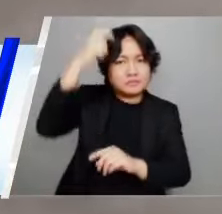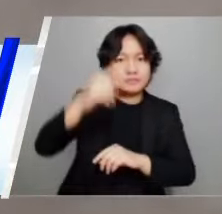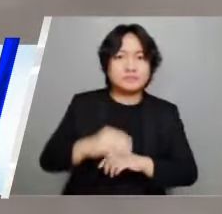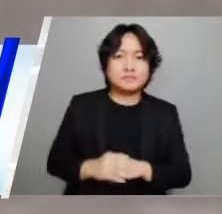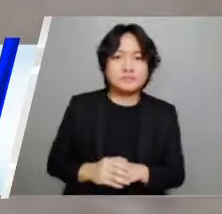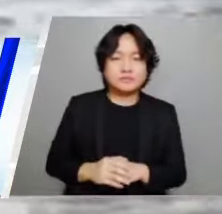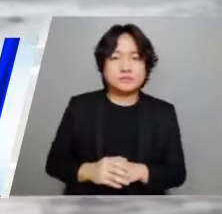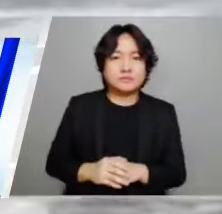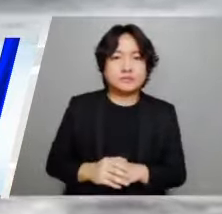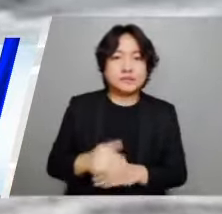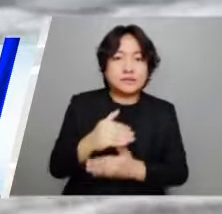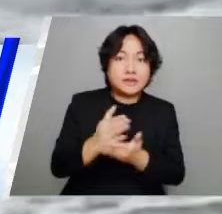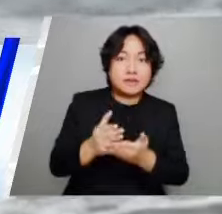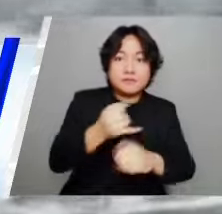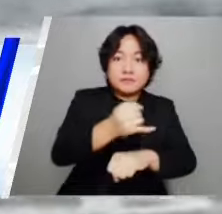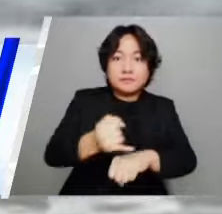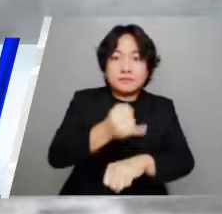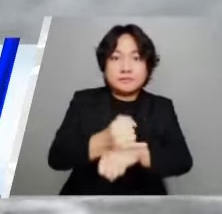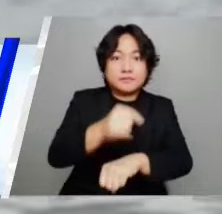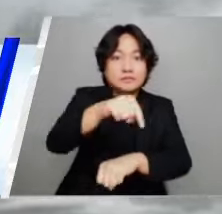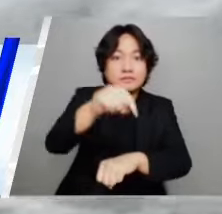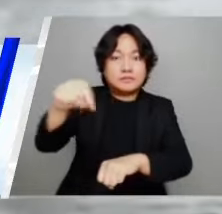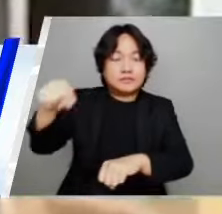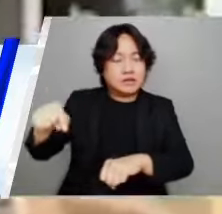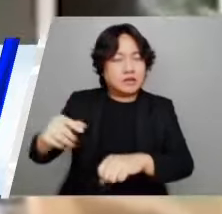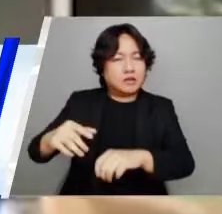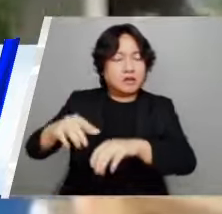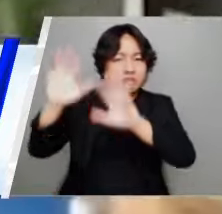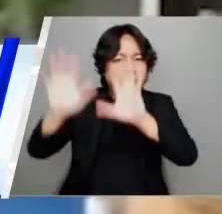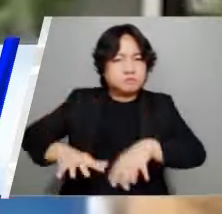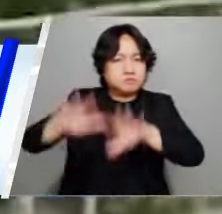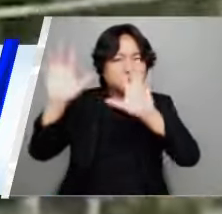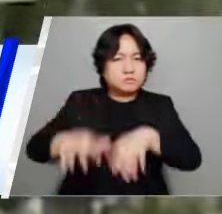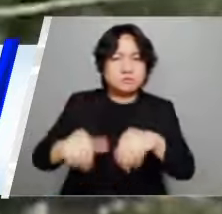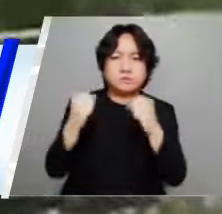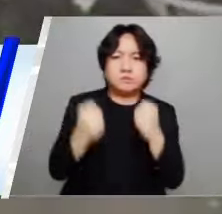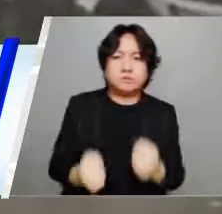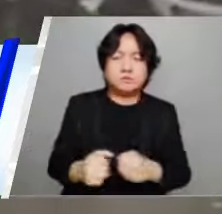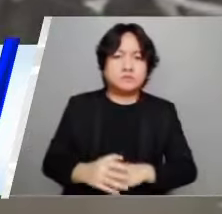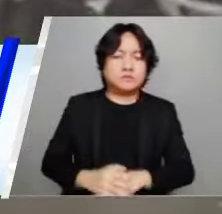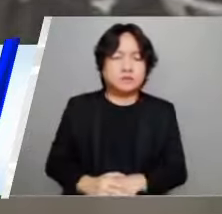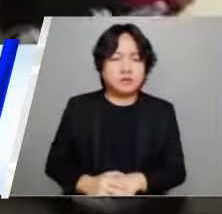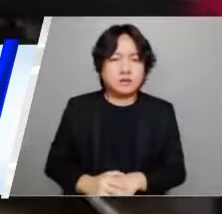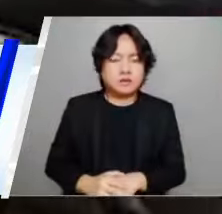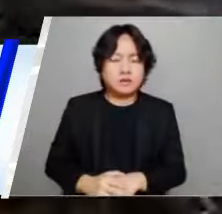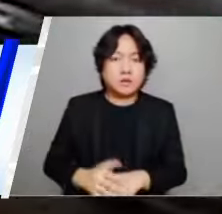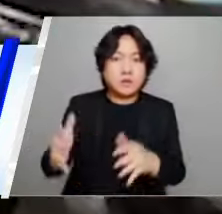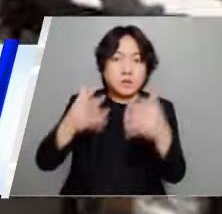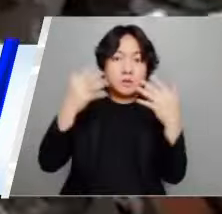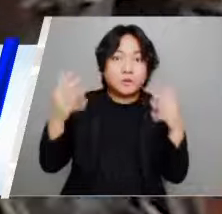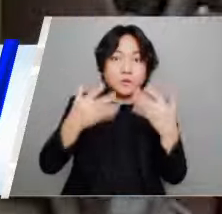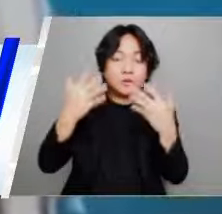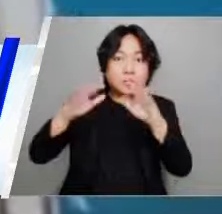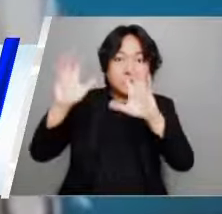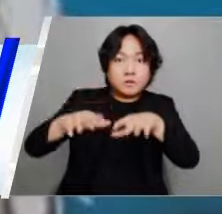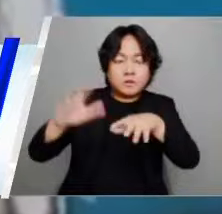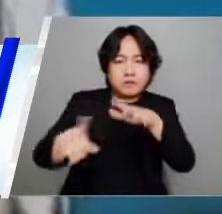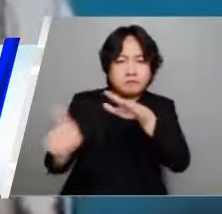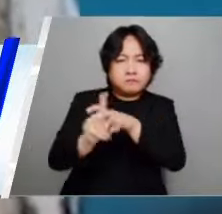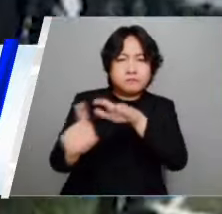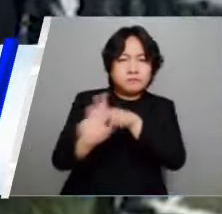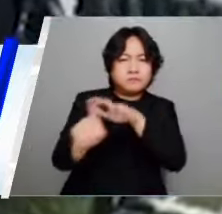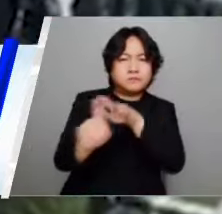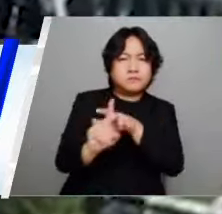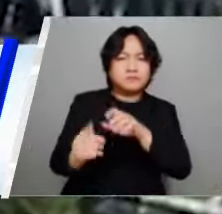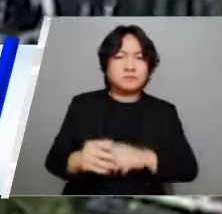ulan. Malakas na rin ang alon sa Basco. Pabugso-bugso naman ang hangin at ulan. Itinali na ng ilang residente ang